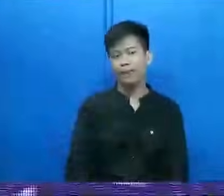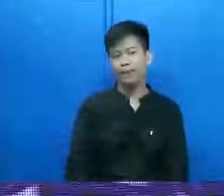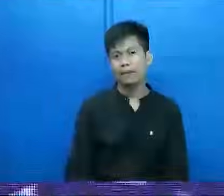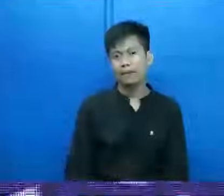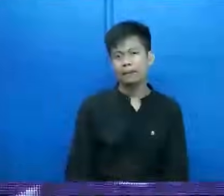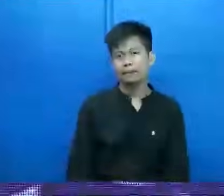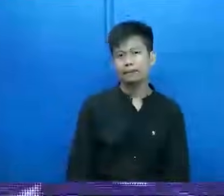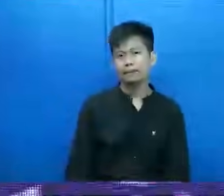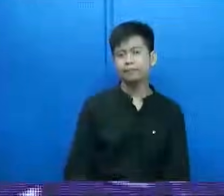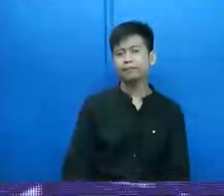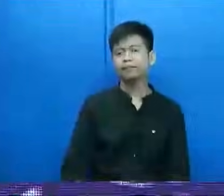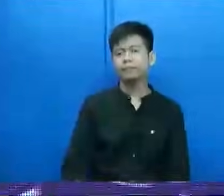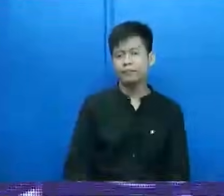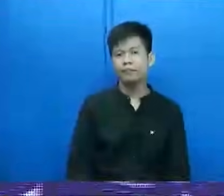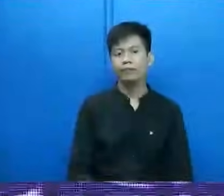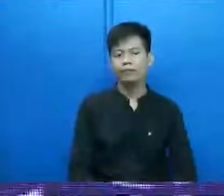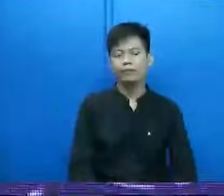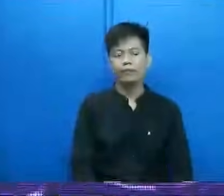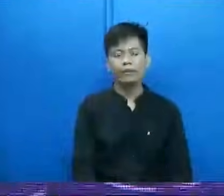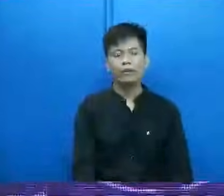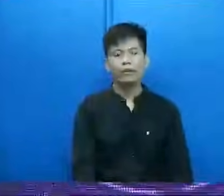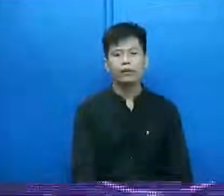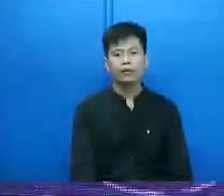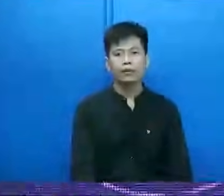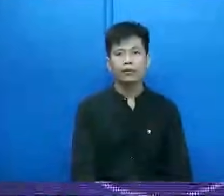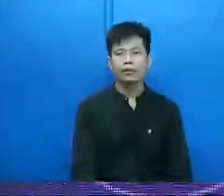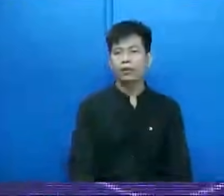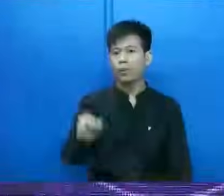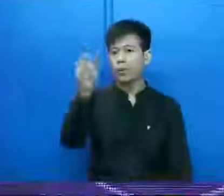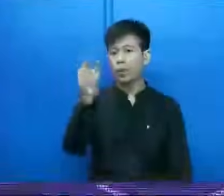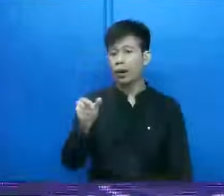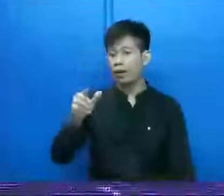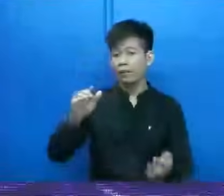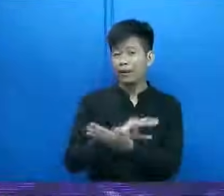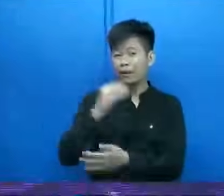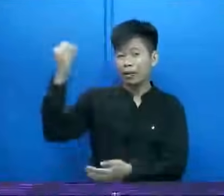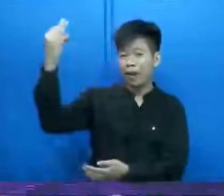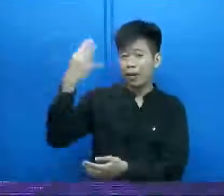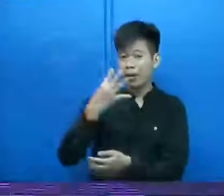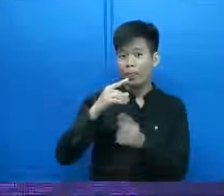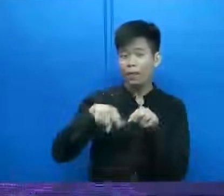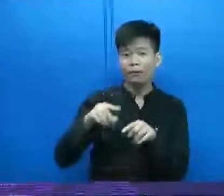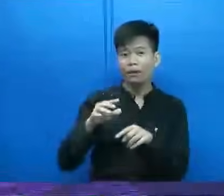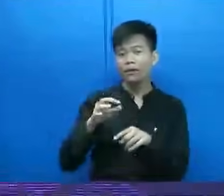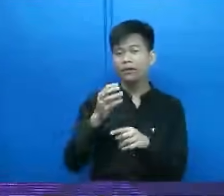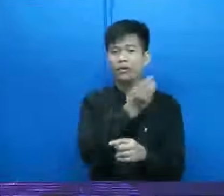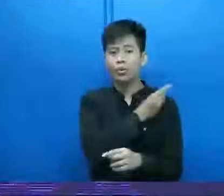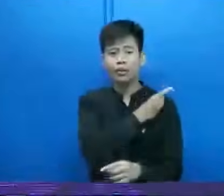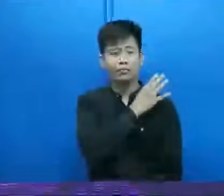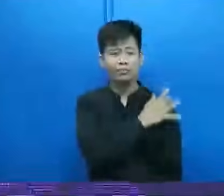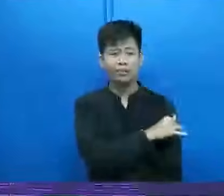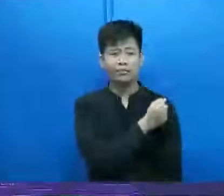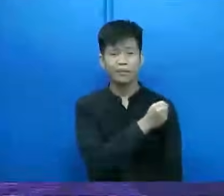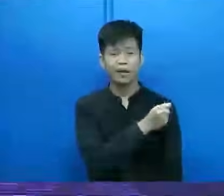Di riwayat lain, bu'dan liman adraka Ramadan falam yughfar lahu. Orang yang dapat kesempatan Ramadan tapi tak mampu diampuni dosanya, maka